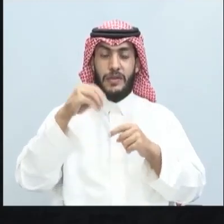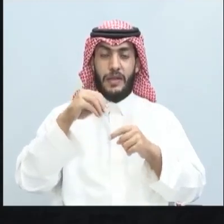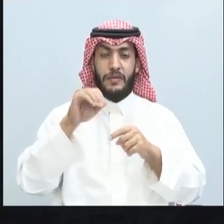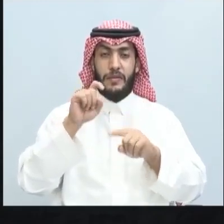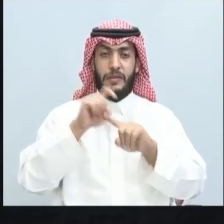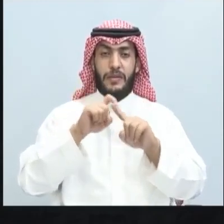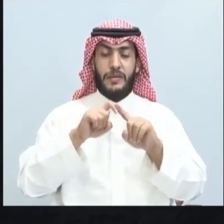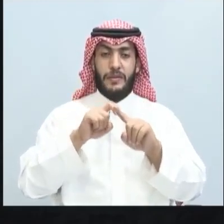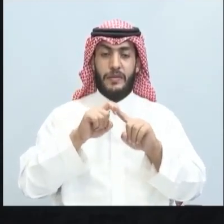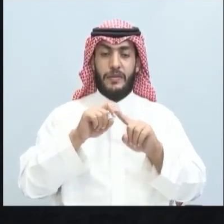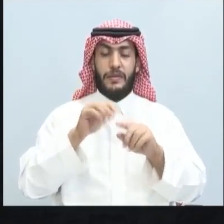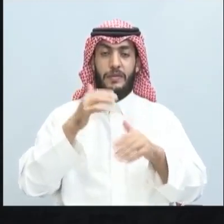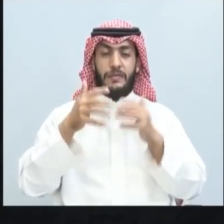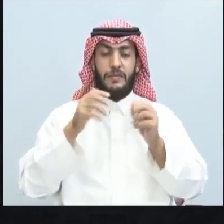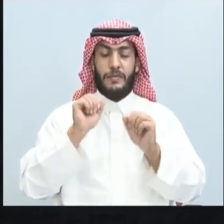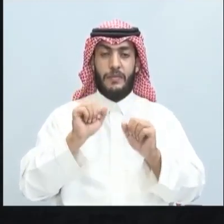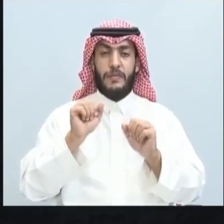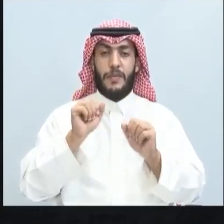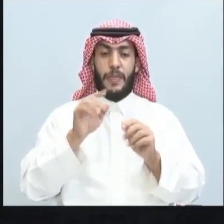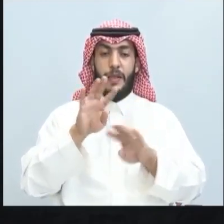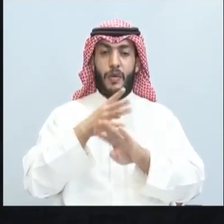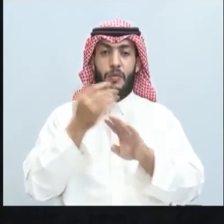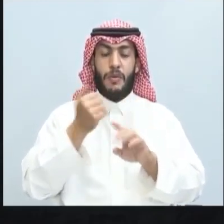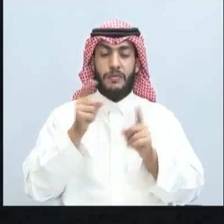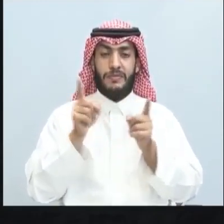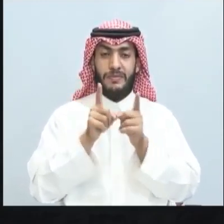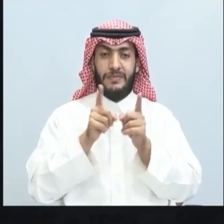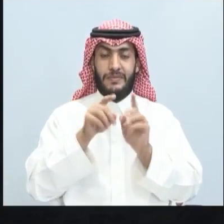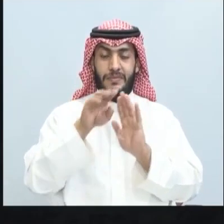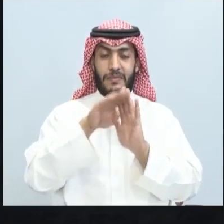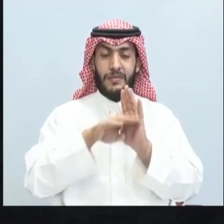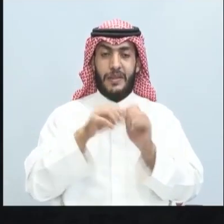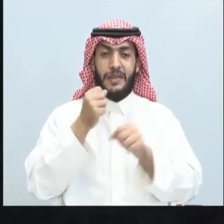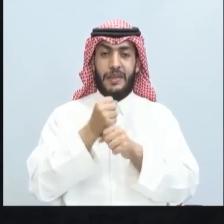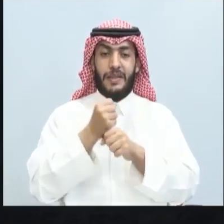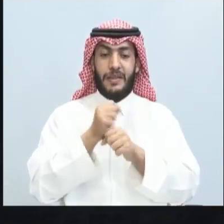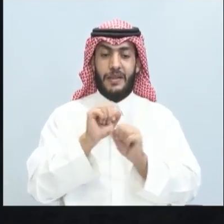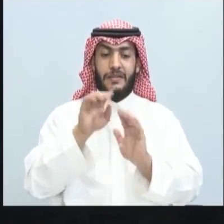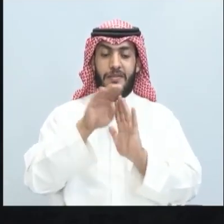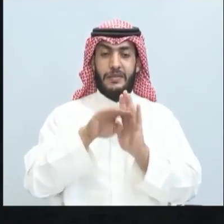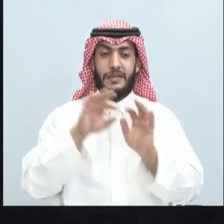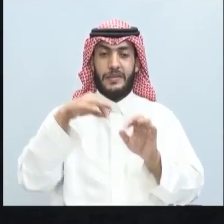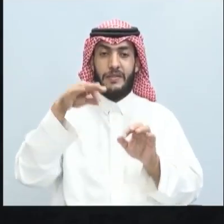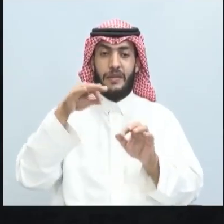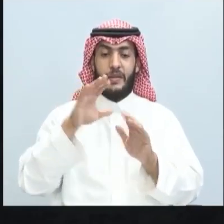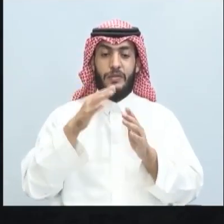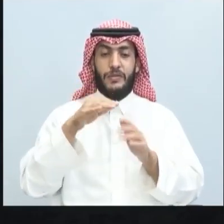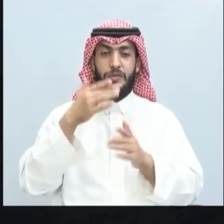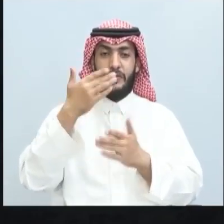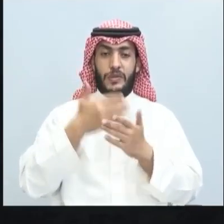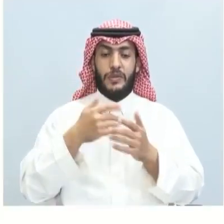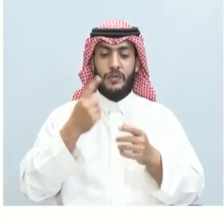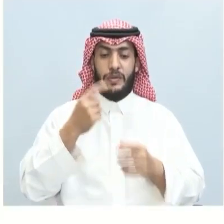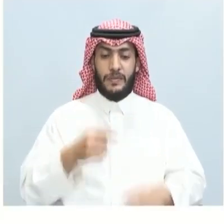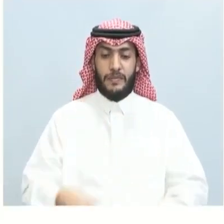في النواتج وفي المتفاعلات وهذا الجدول مهم جدا يلخص لك العوامل كلها في صفحه او في شريحه